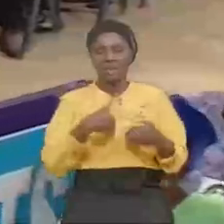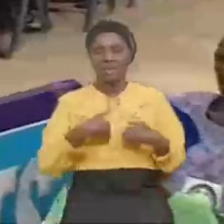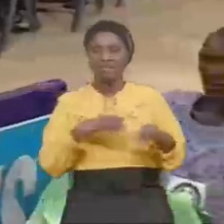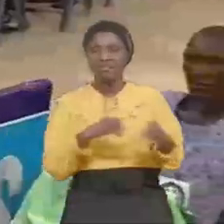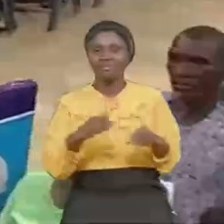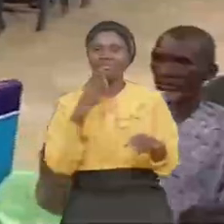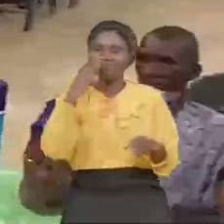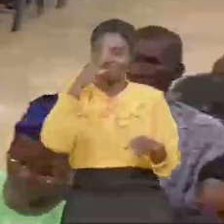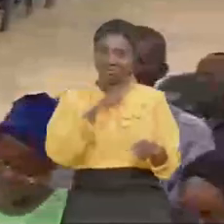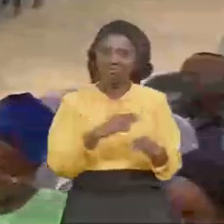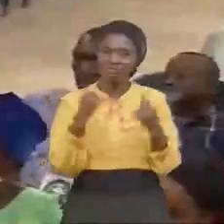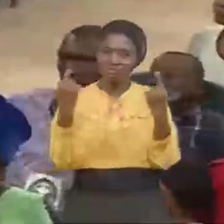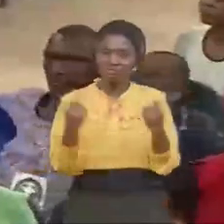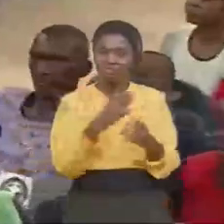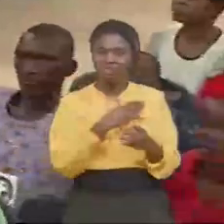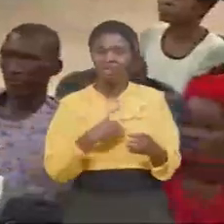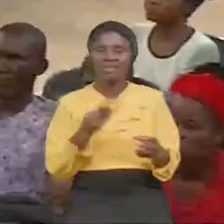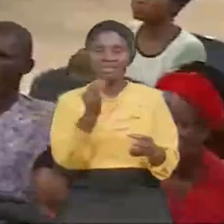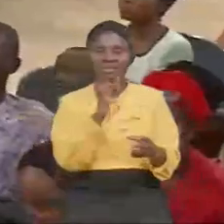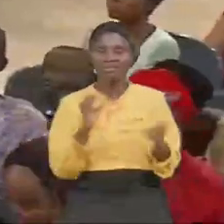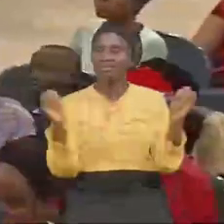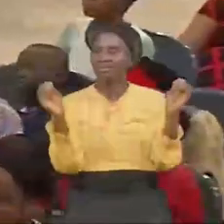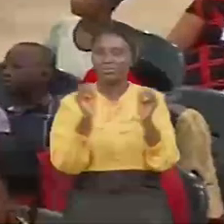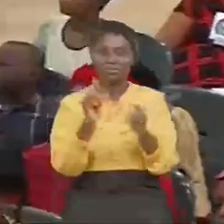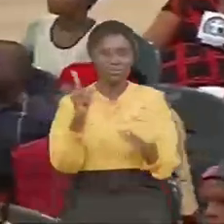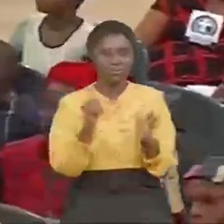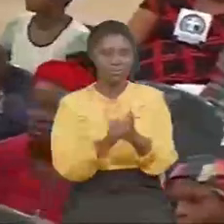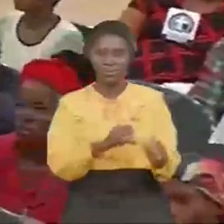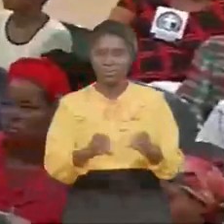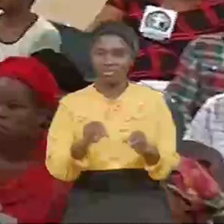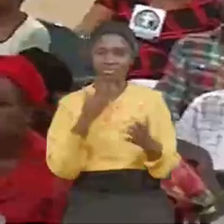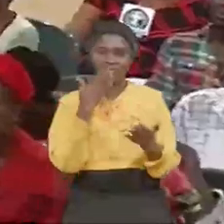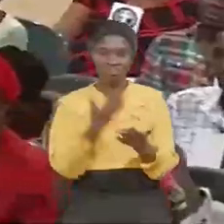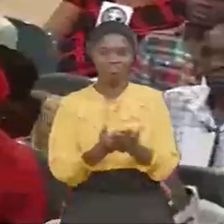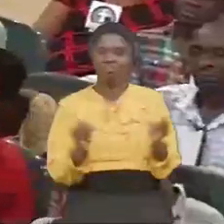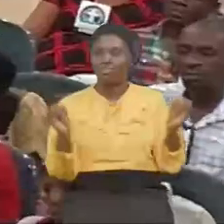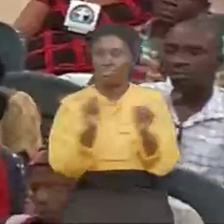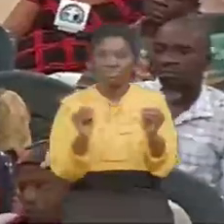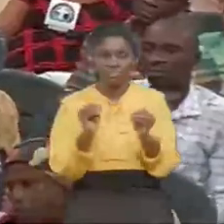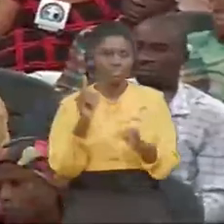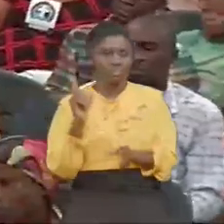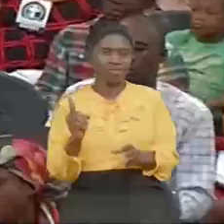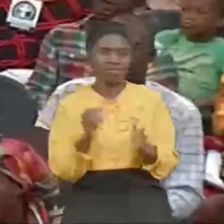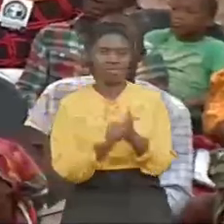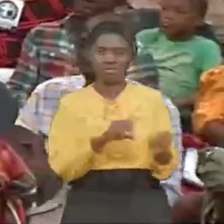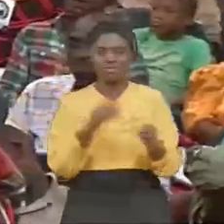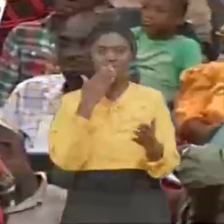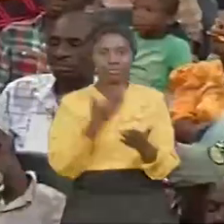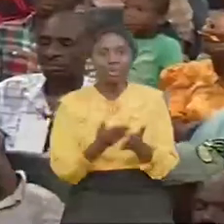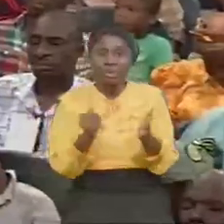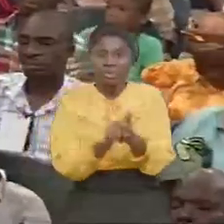est aucun qui fasse le bien. Aucun qui fasse le bien. Ça, c'est la corruption qui